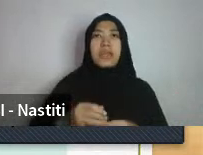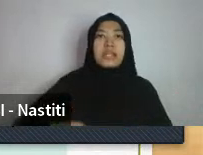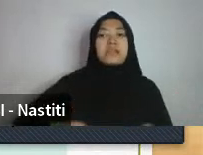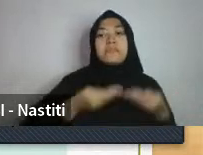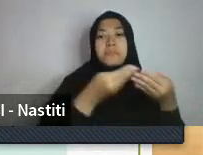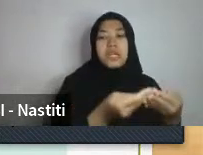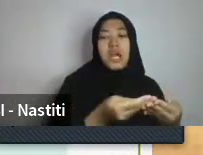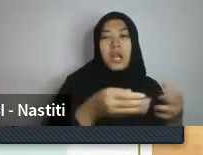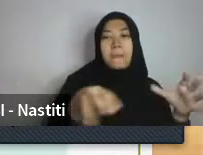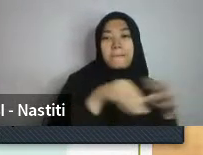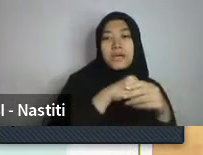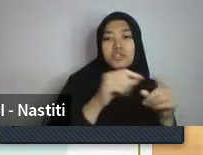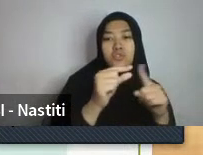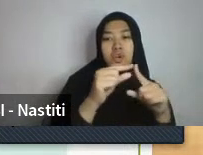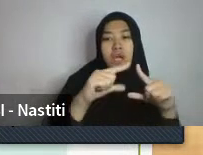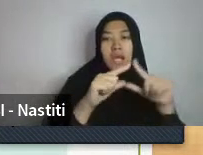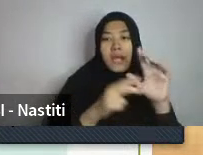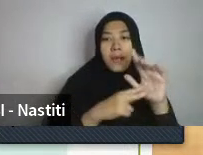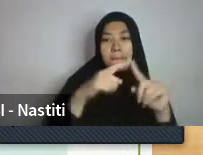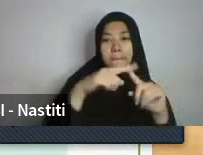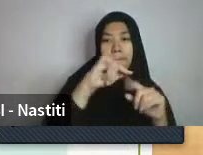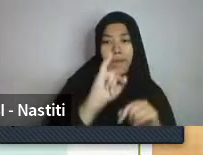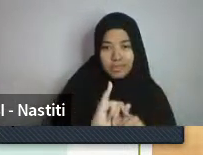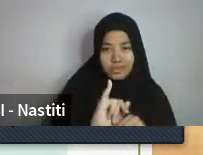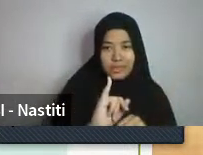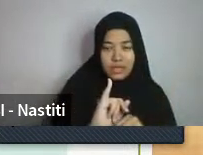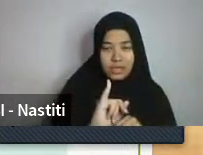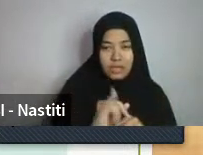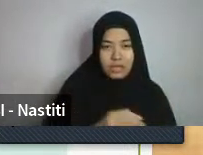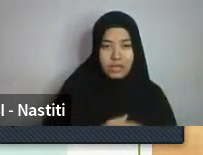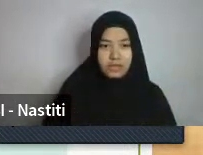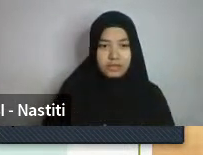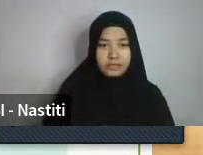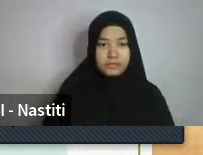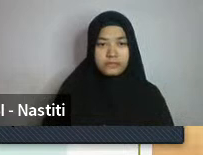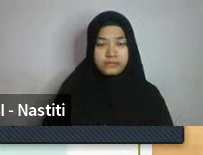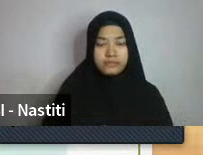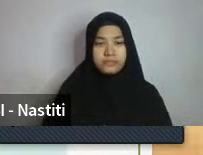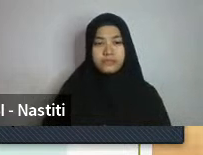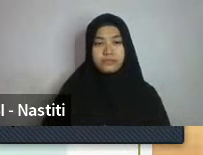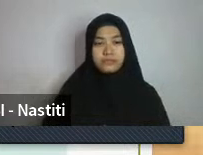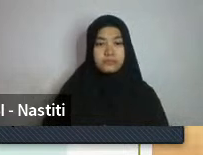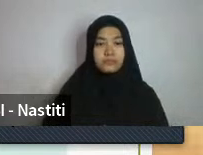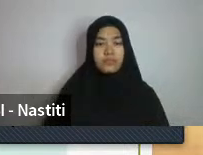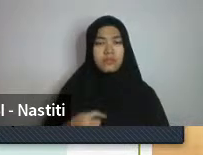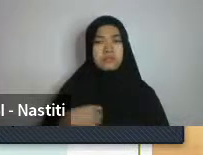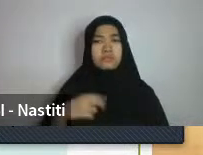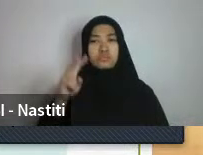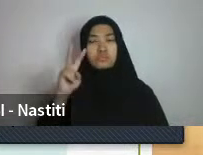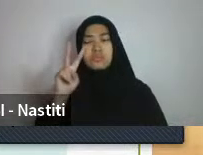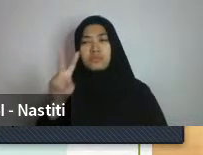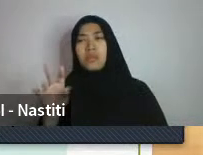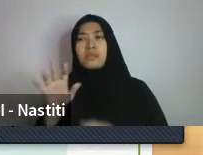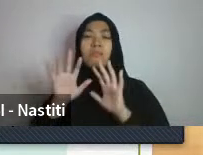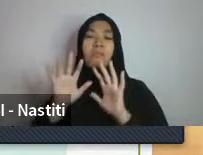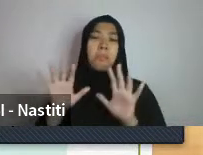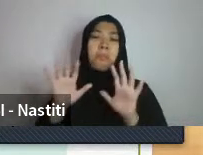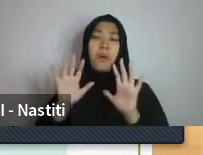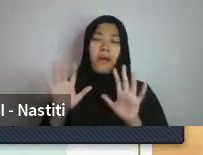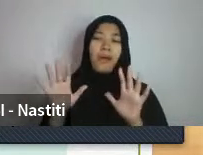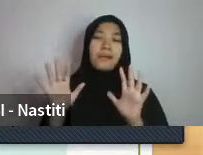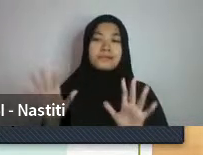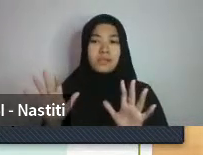itu saya juga menemukan ya Bu Rosa ya, bagaimana mereka itu dititipkan, yang penting keluarganya itu